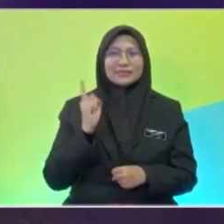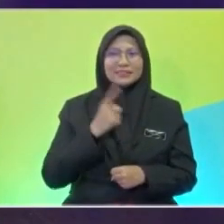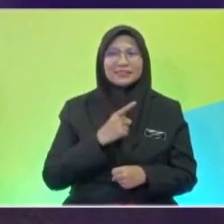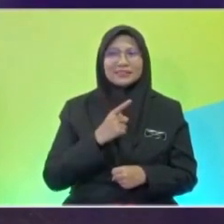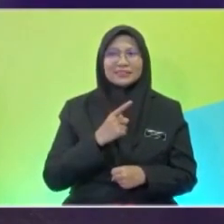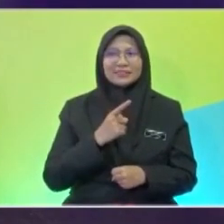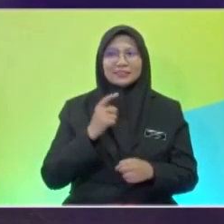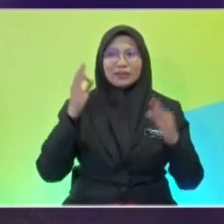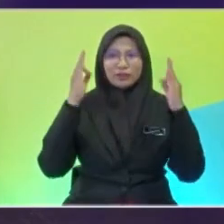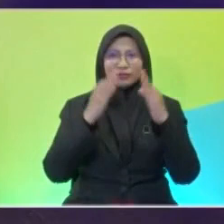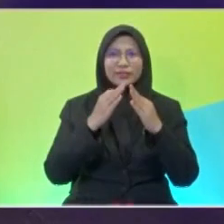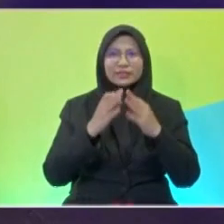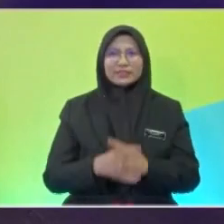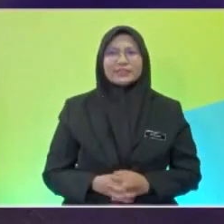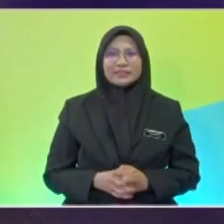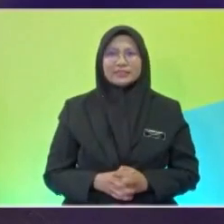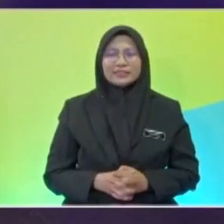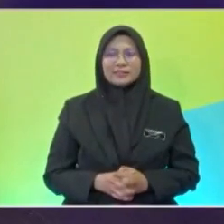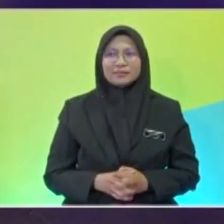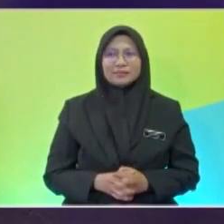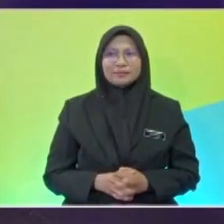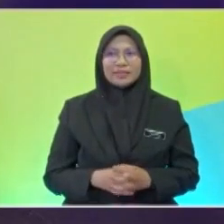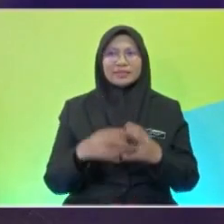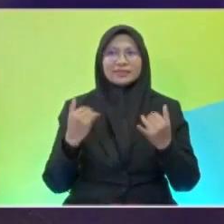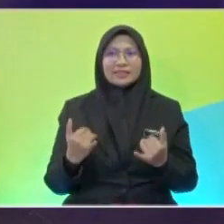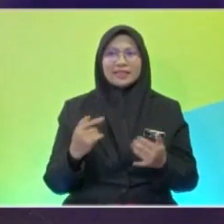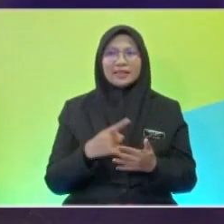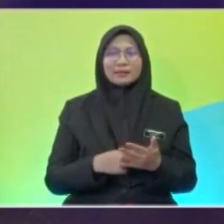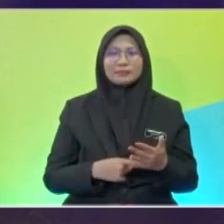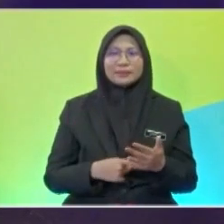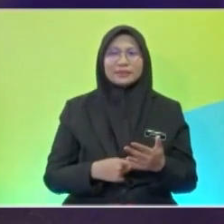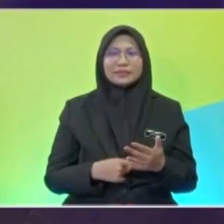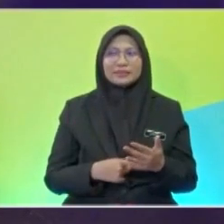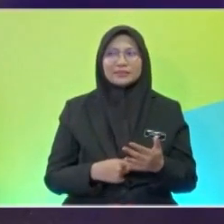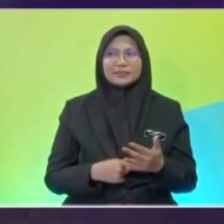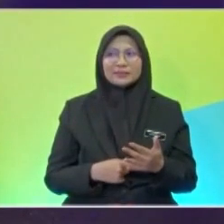kita dapatkan rumusan tentang pembelajaran kita hari ini dalam